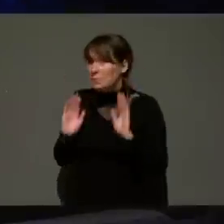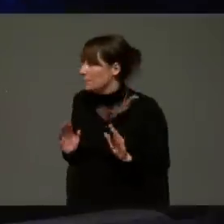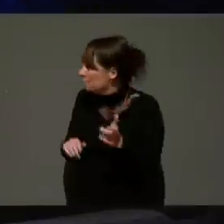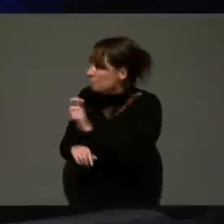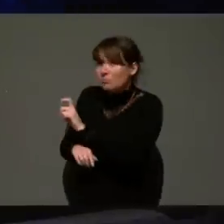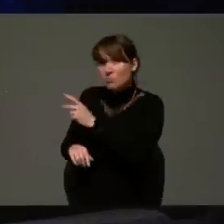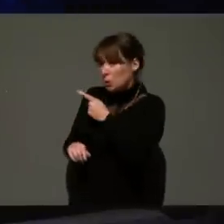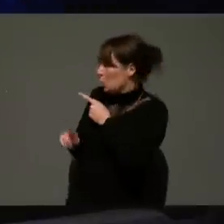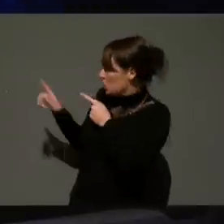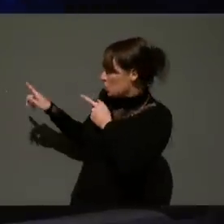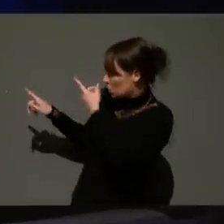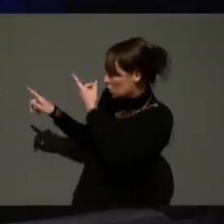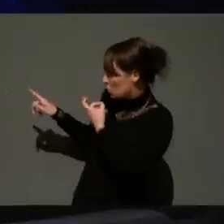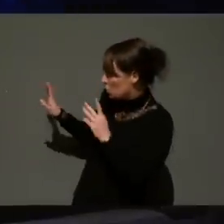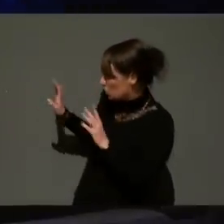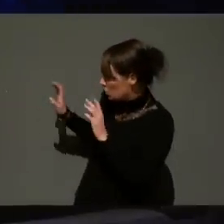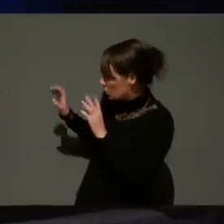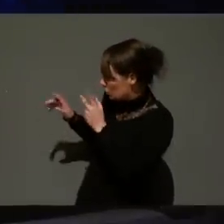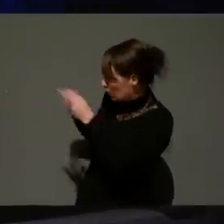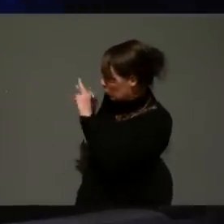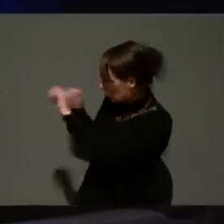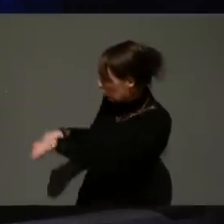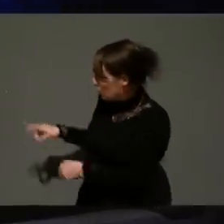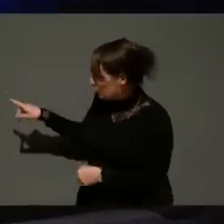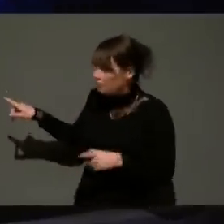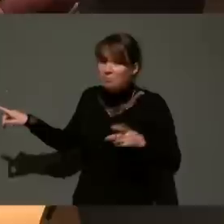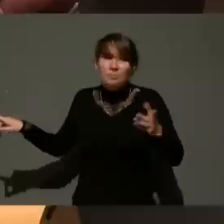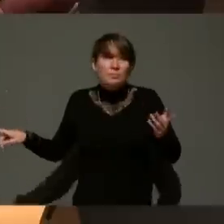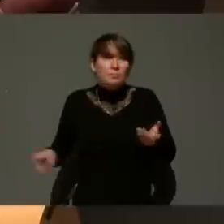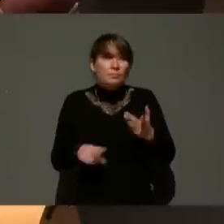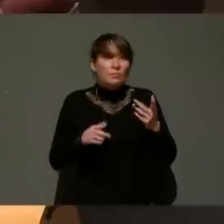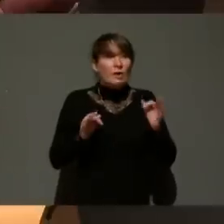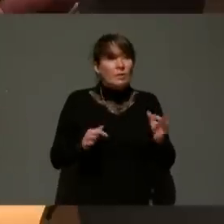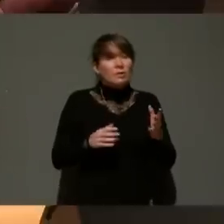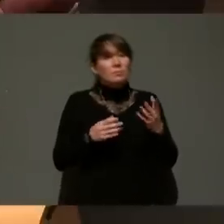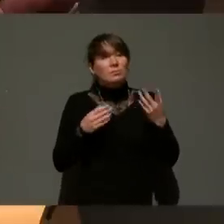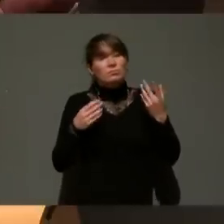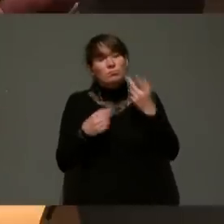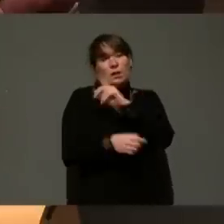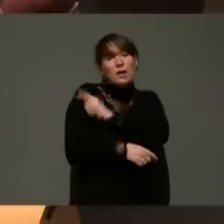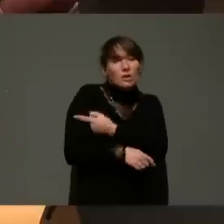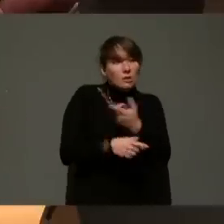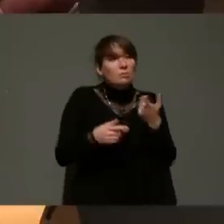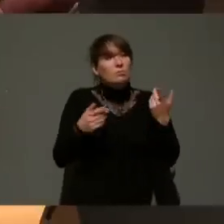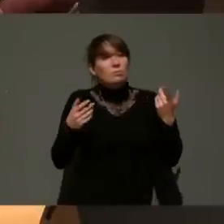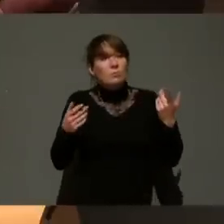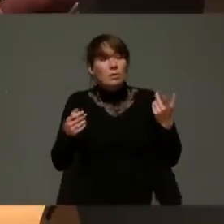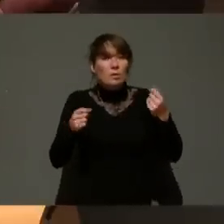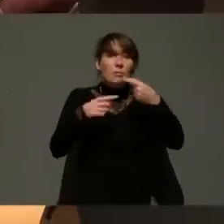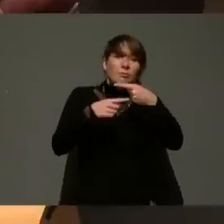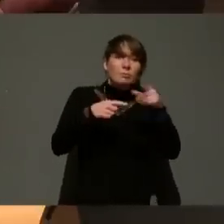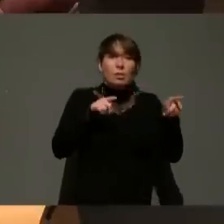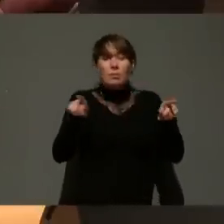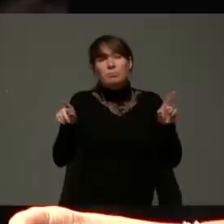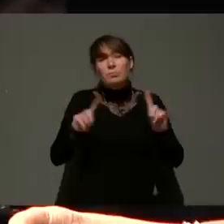Je ne sais pas du tout, peut-être que M. Roche-Condère va pouvoir répondre. Non, en termes de dépenses énergétiques, ce n'est pas un 3. Et puis, ça dépend à quelle